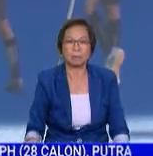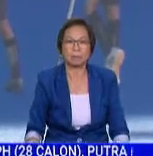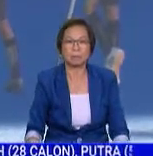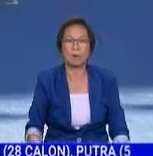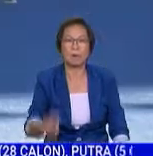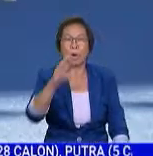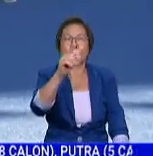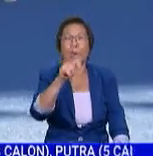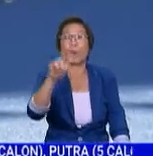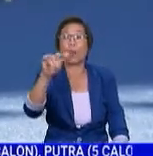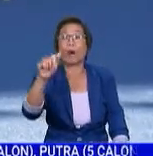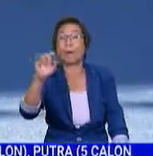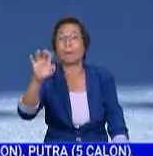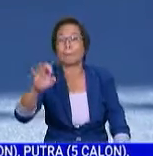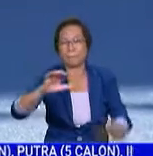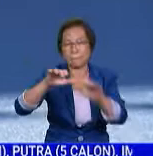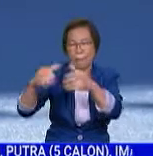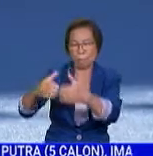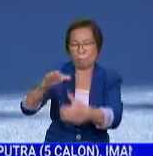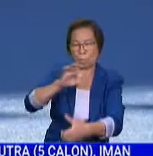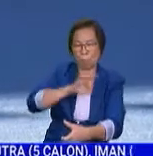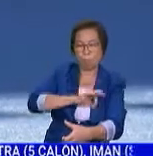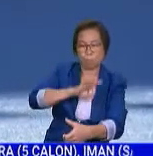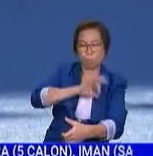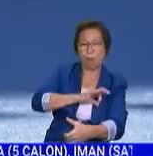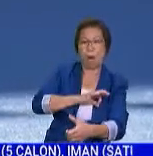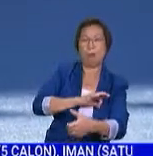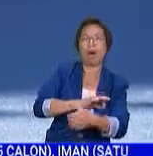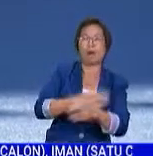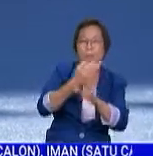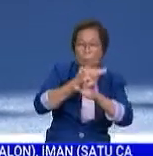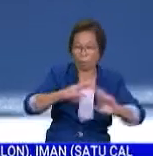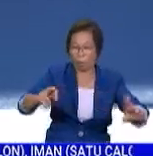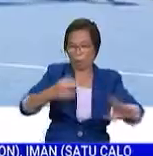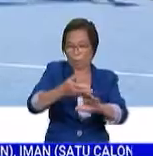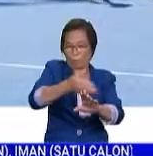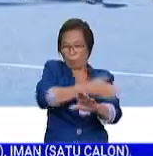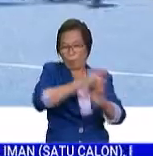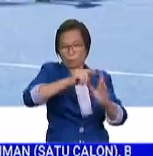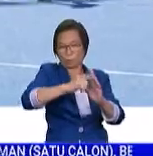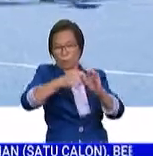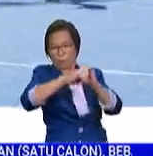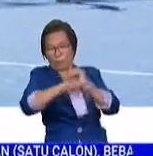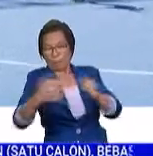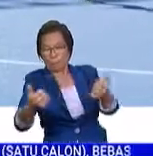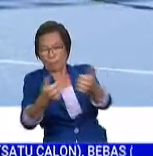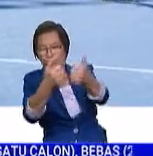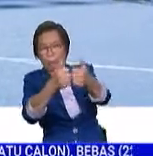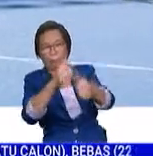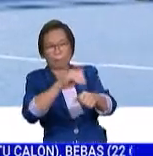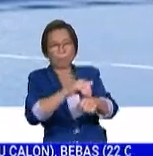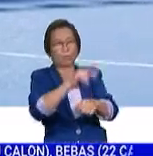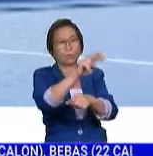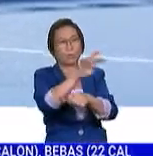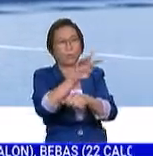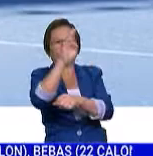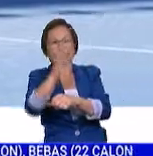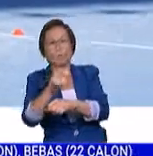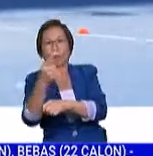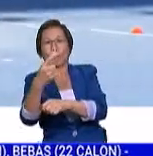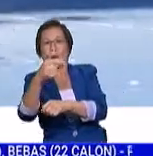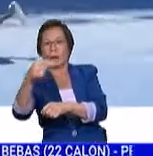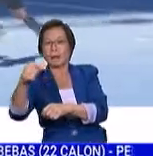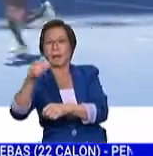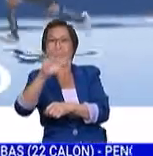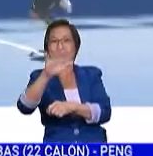Menurut Wallace, pasukannya harus memanfaatkan sebaik mungkin baki persiapan sebelum memulakan kempen kejohanan pada 24 November hingga